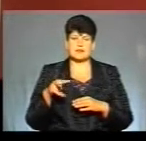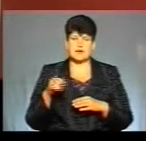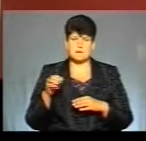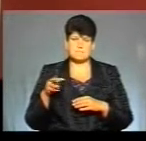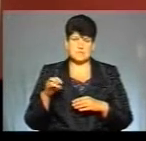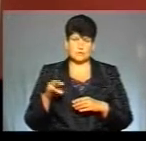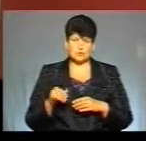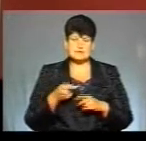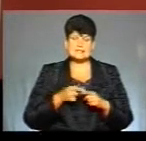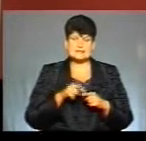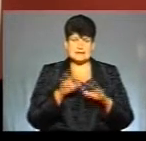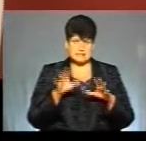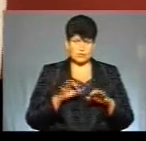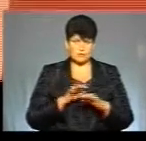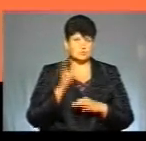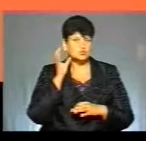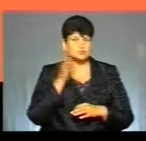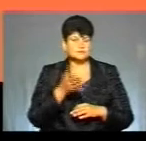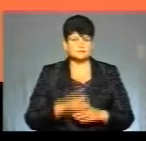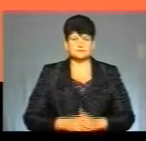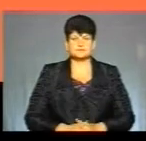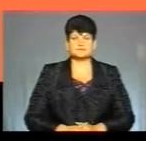голосування за цей законопроект. Давайте почуємо його.